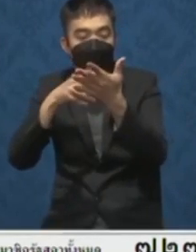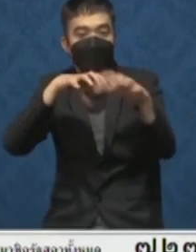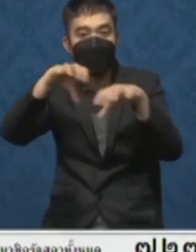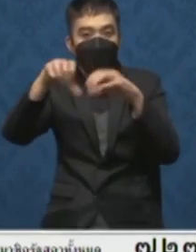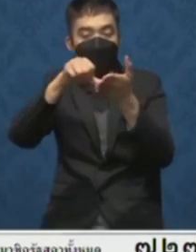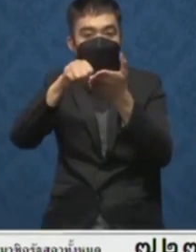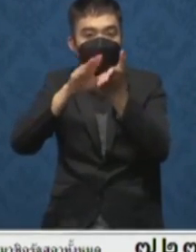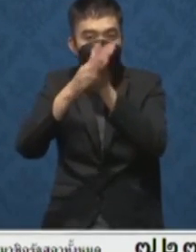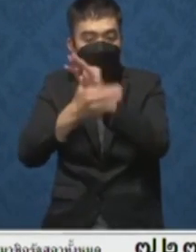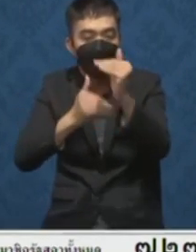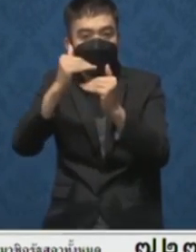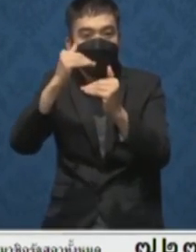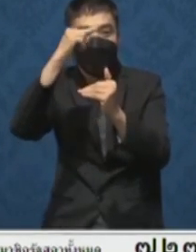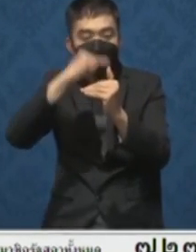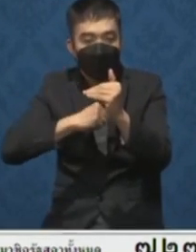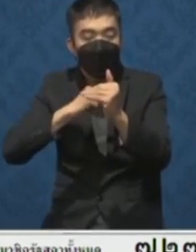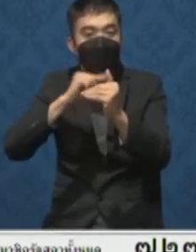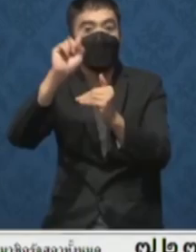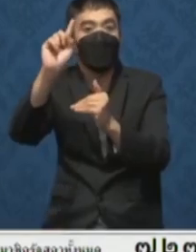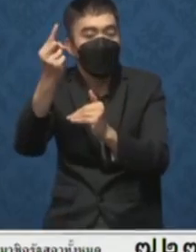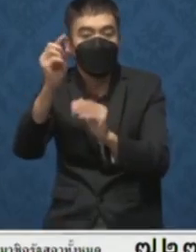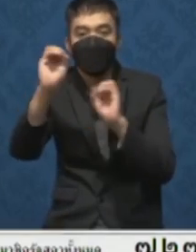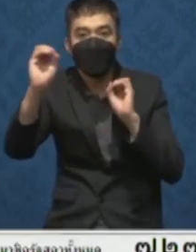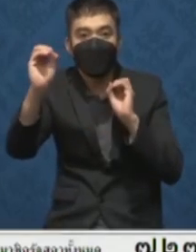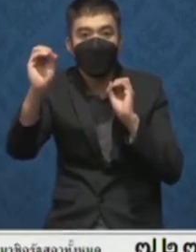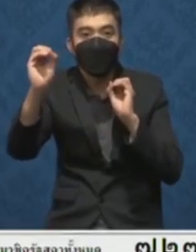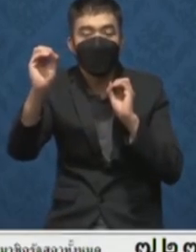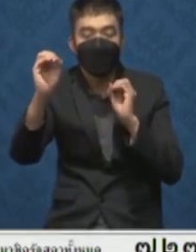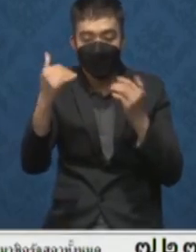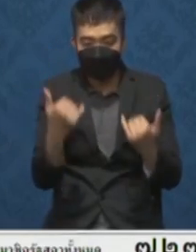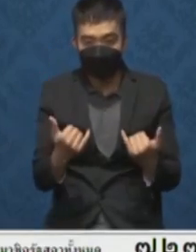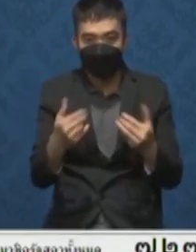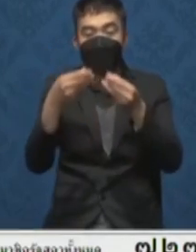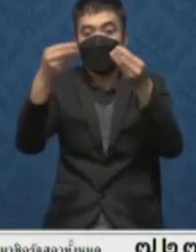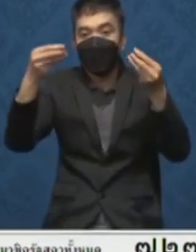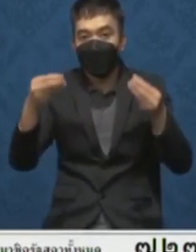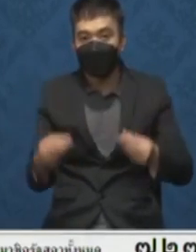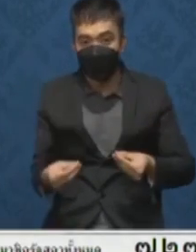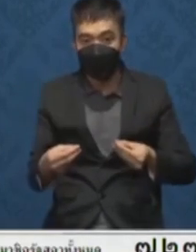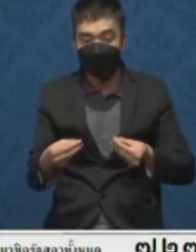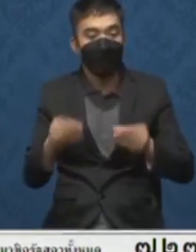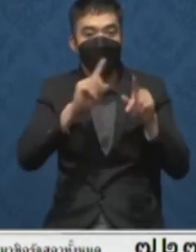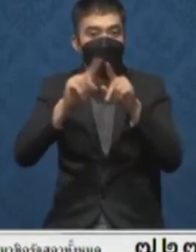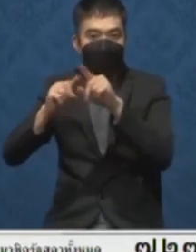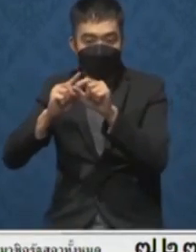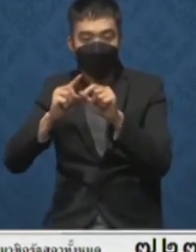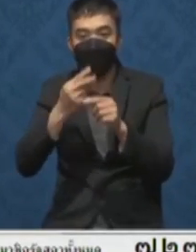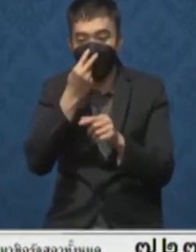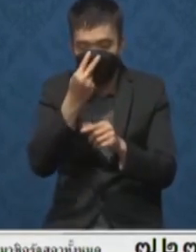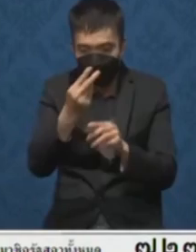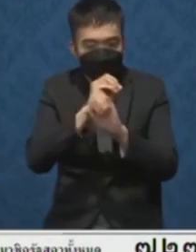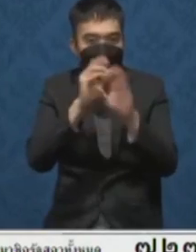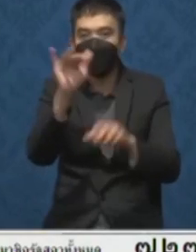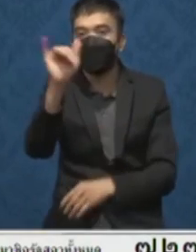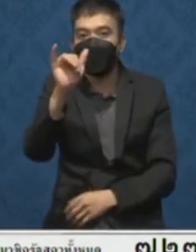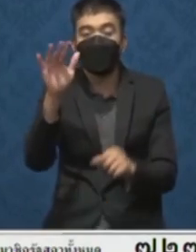รายงานสามเดือนที่จะรายงานต่อรกษศพาหน้าขณะนี้ยัไม่ชดเจนครัแต่ว่าดูจากมัตติข seríaś politformeรรการยุท